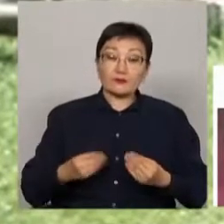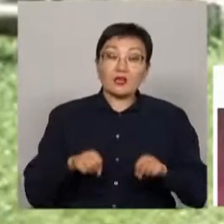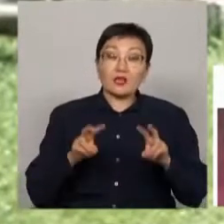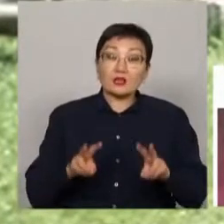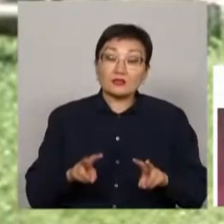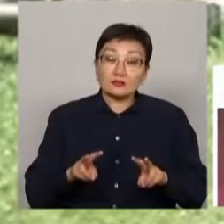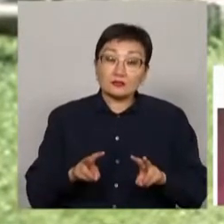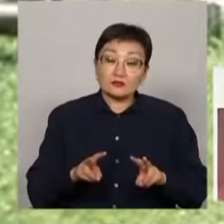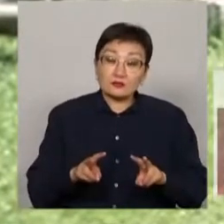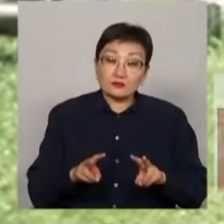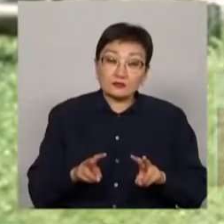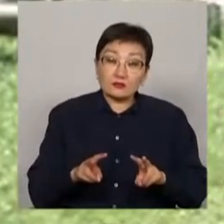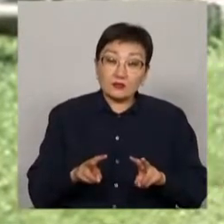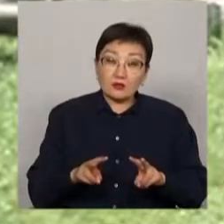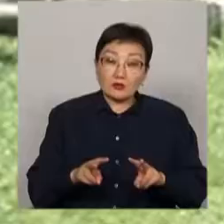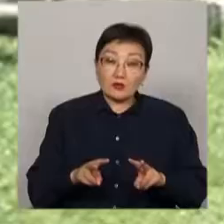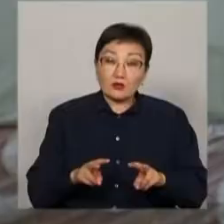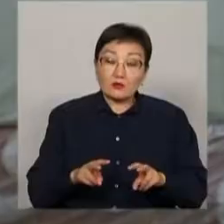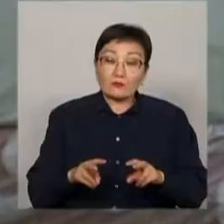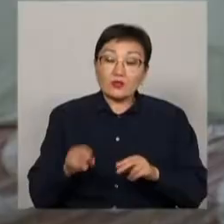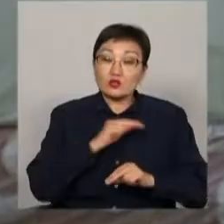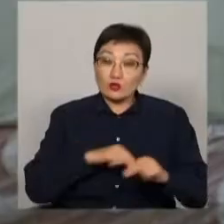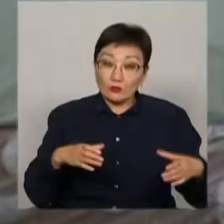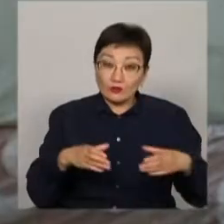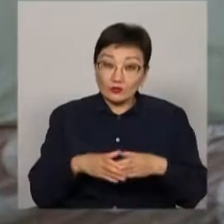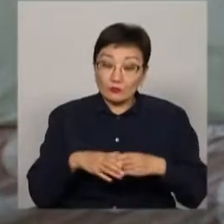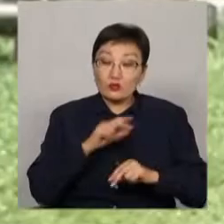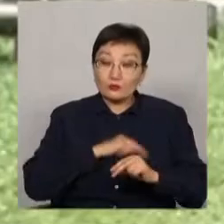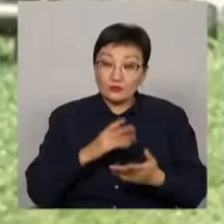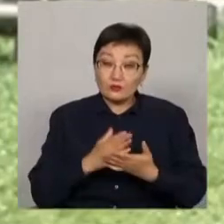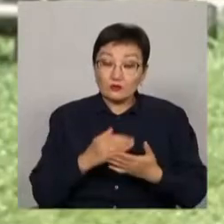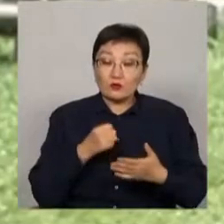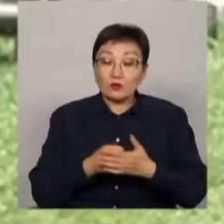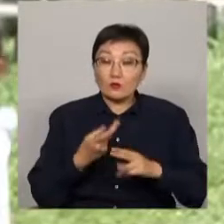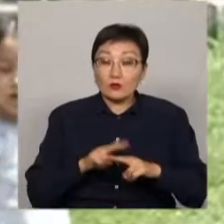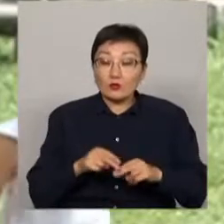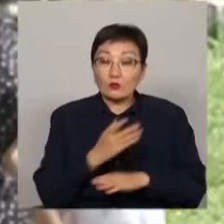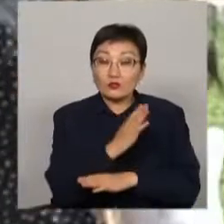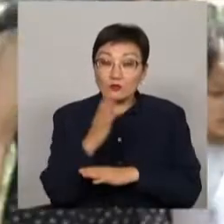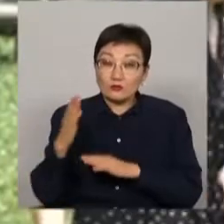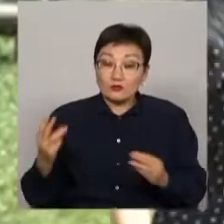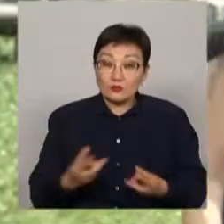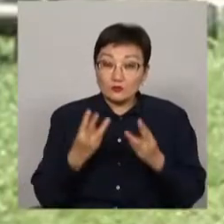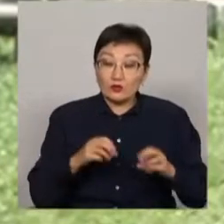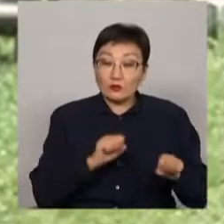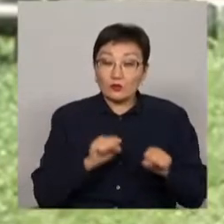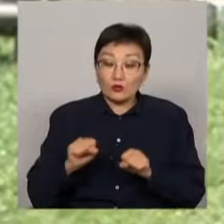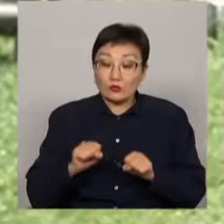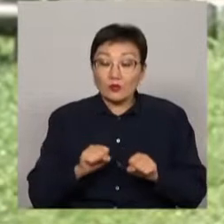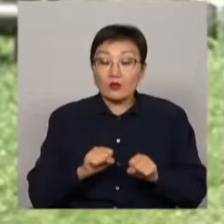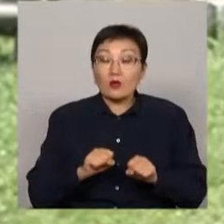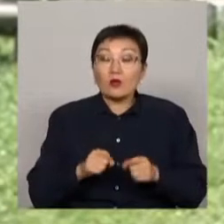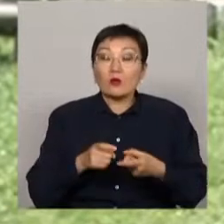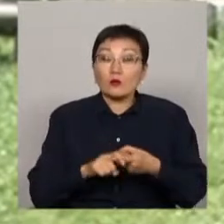арнайы мобильді топ құрылады. Және осы уақытқа дейін орман өртін алдын алу бойынша жұмыстар